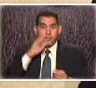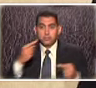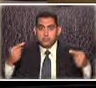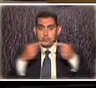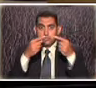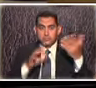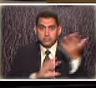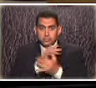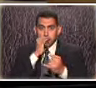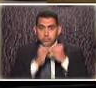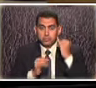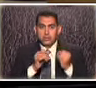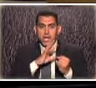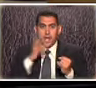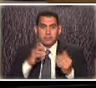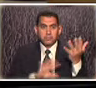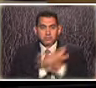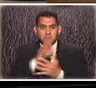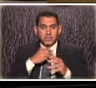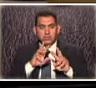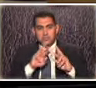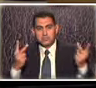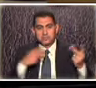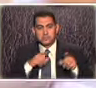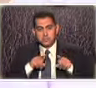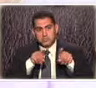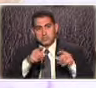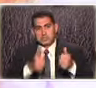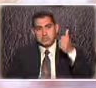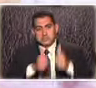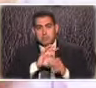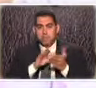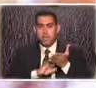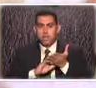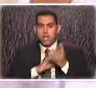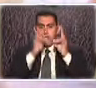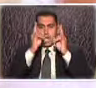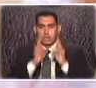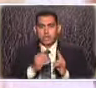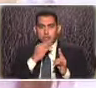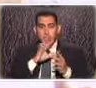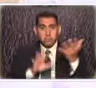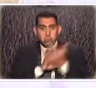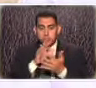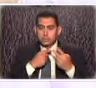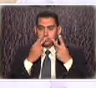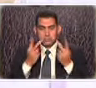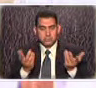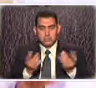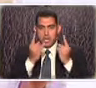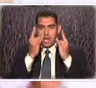ولا خصوم ولا توازي ولا تقاطع لا احتاج الى النظر الى علاقه على انها